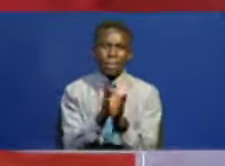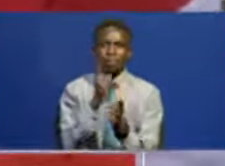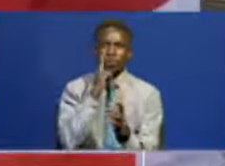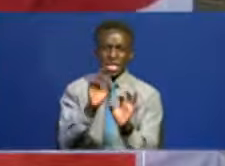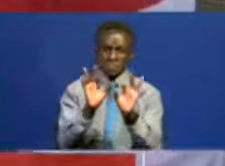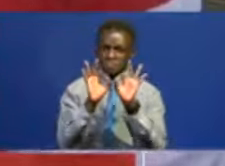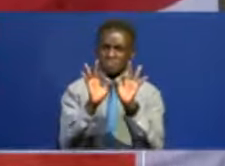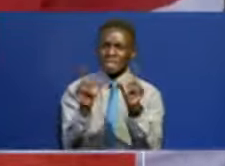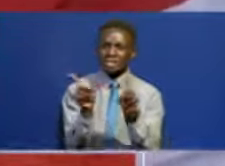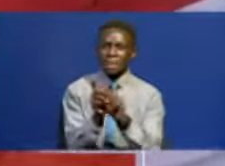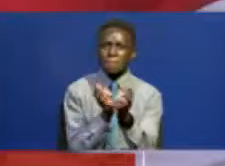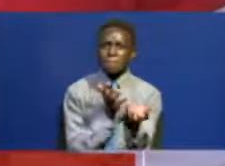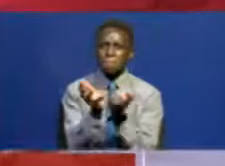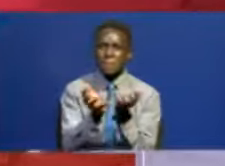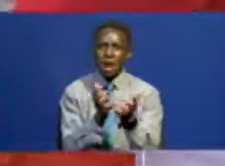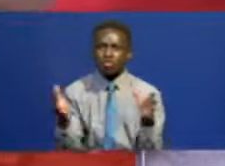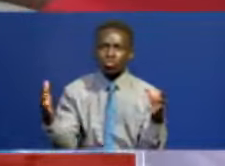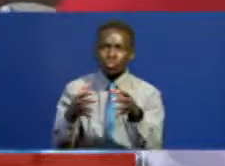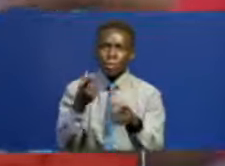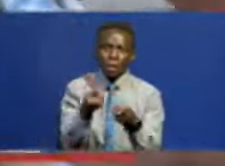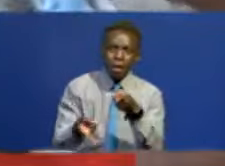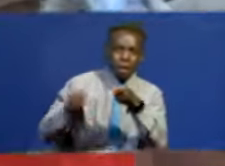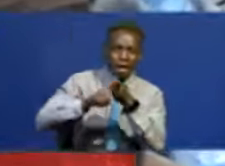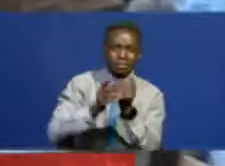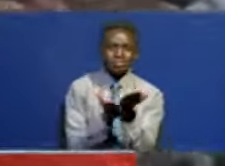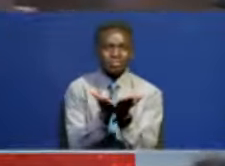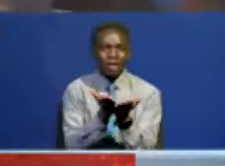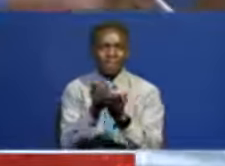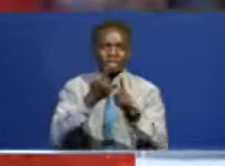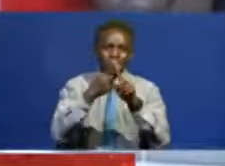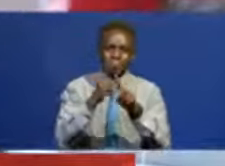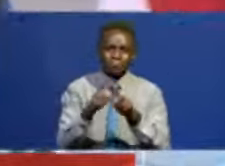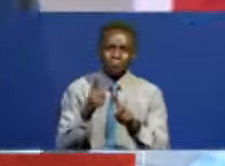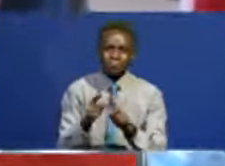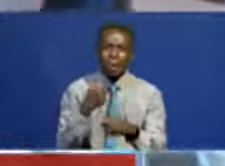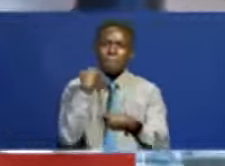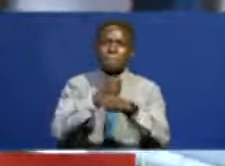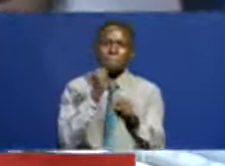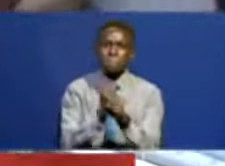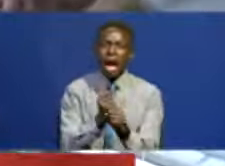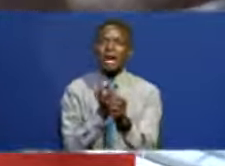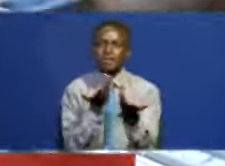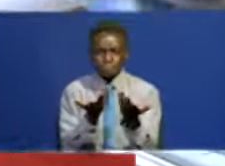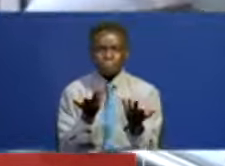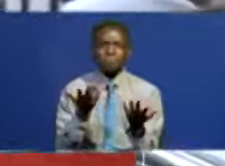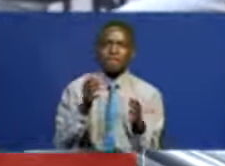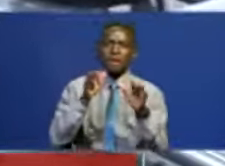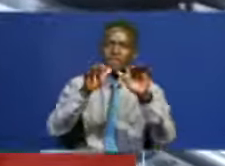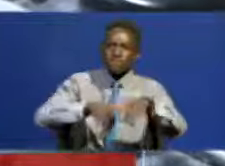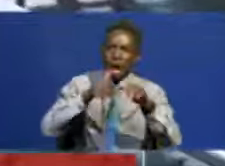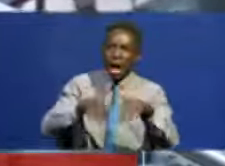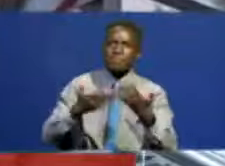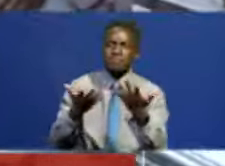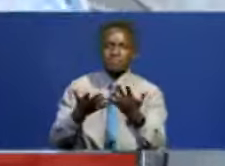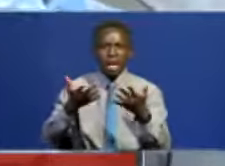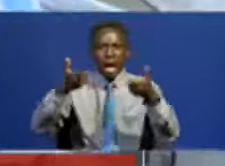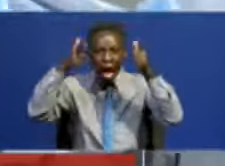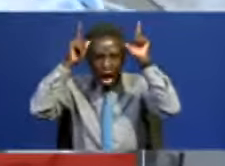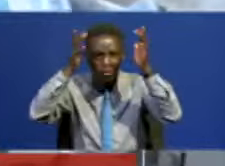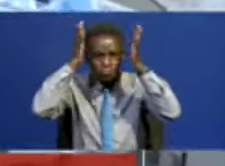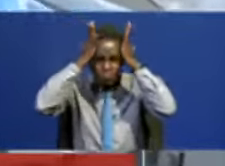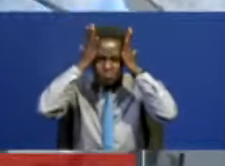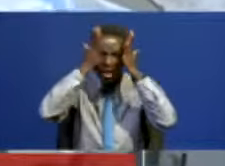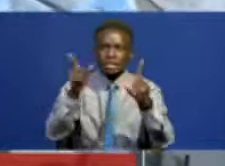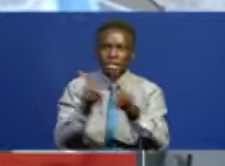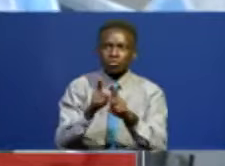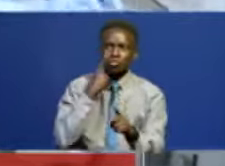za maziwa wakiongeza huduma za nyanjani, kufanya ziara kwenye mashamba ya ufugaji pamoja na kutumia mifano ya mashamba ya